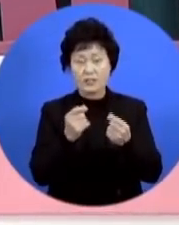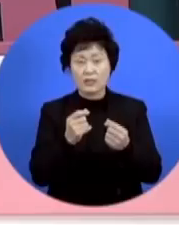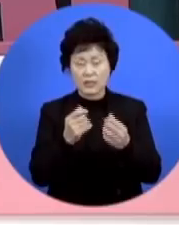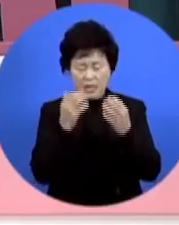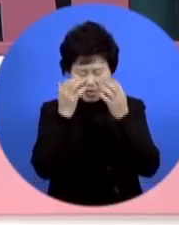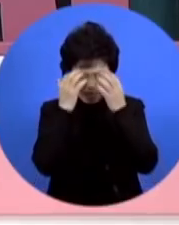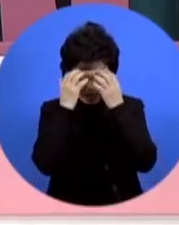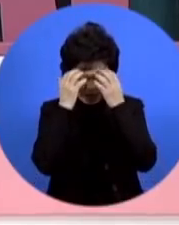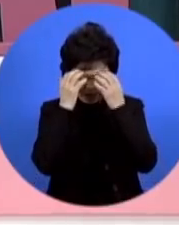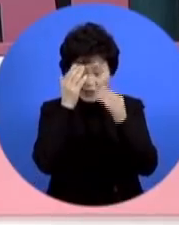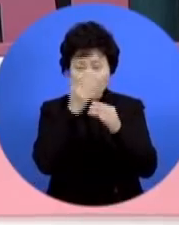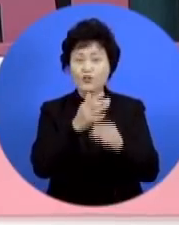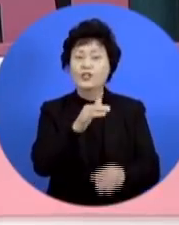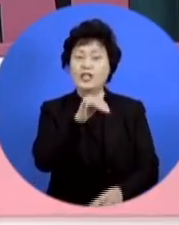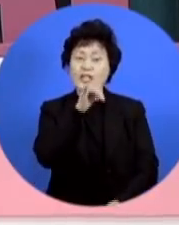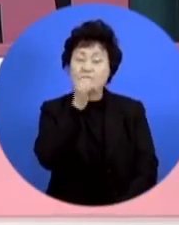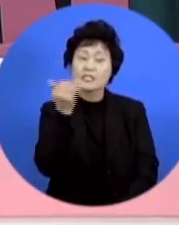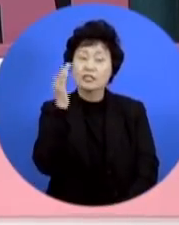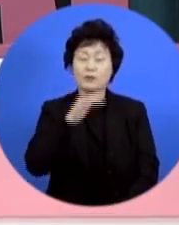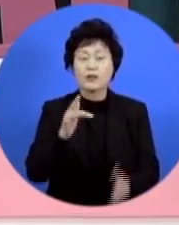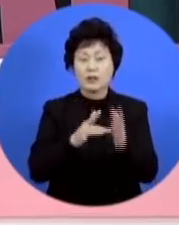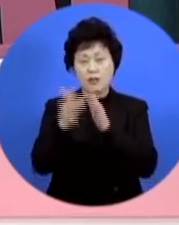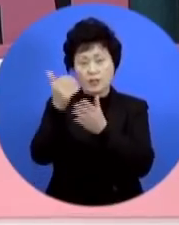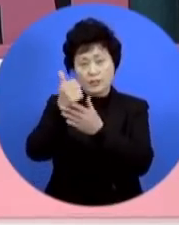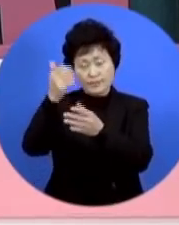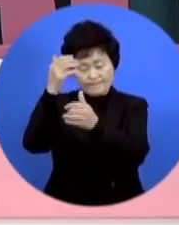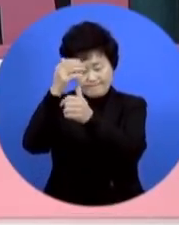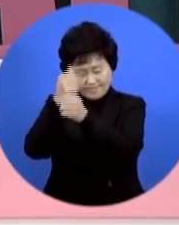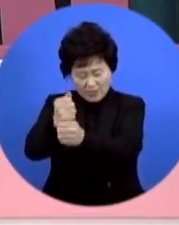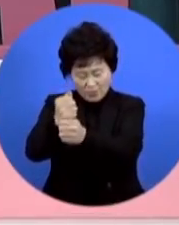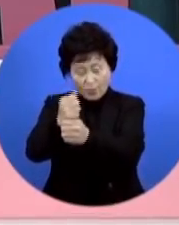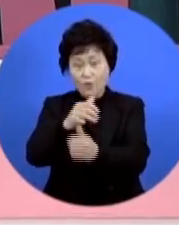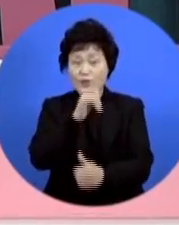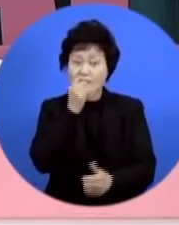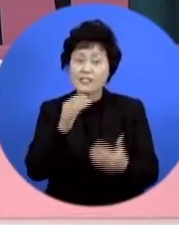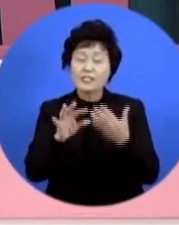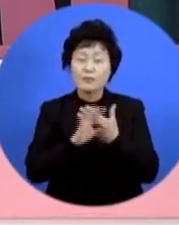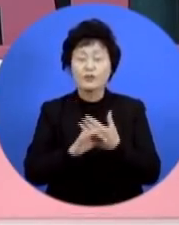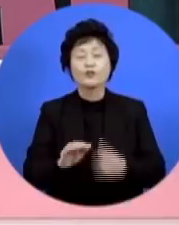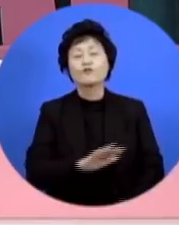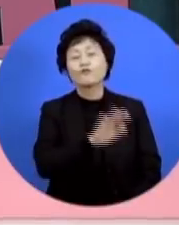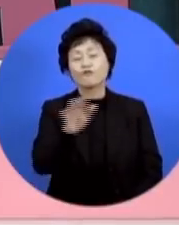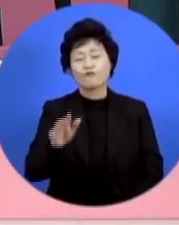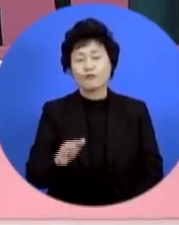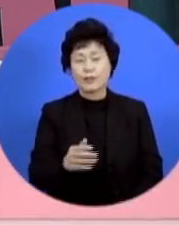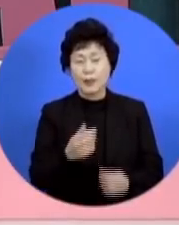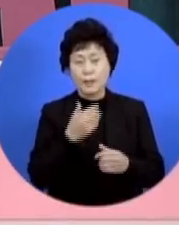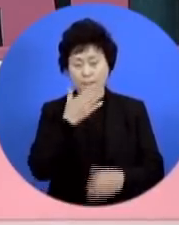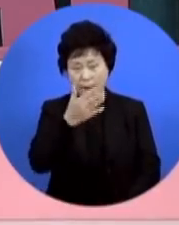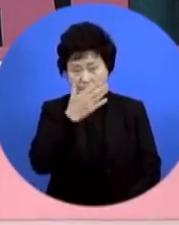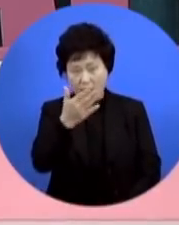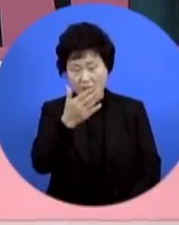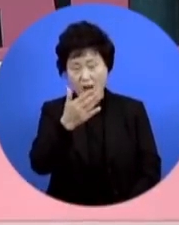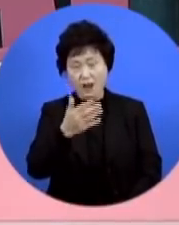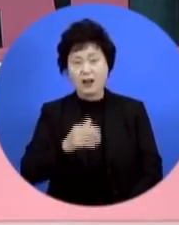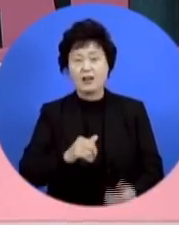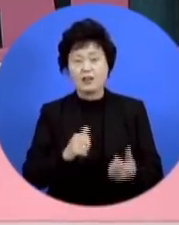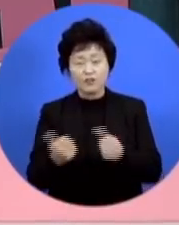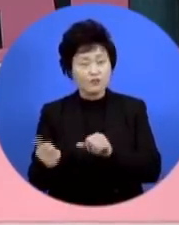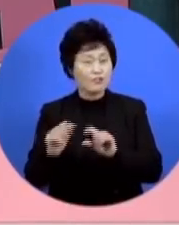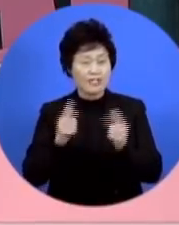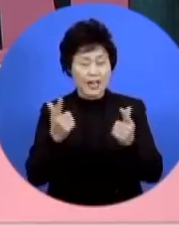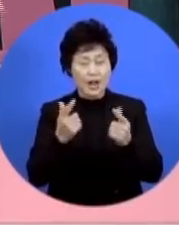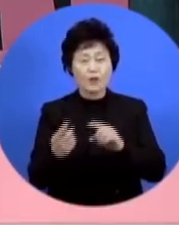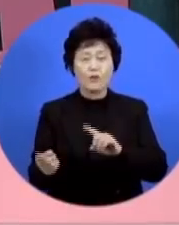있으면은 우리는 반드시 죽지 않을 것이다. 죽지 않고 살아서 제가 항상 성도들한테 해주는 이제 다